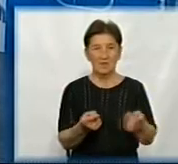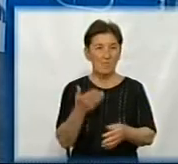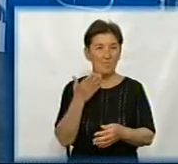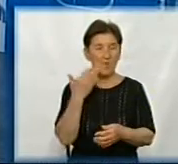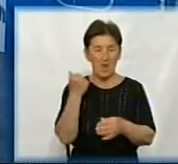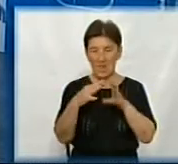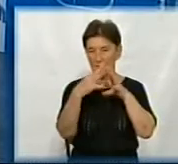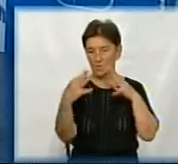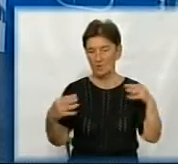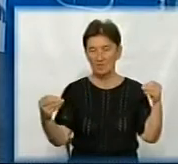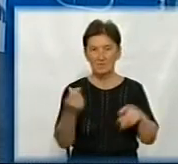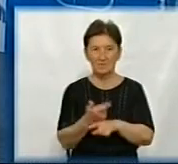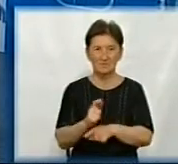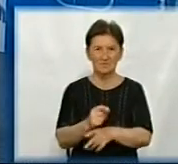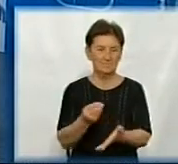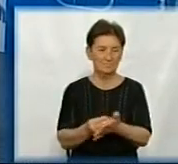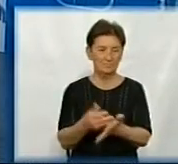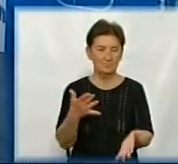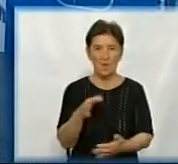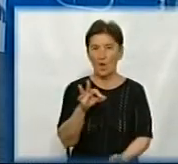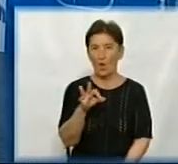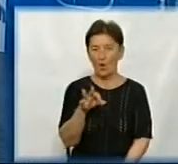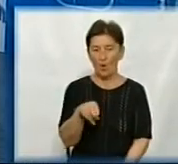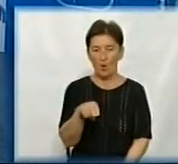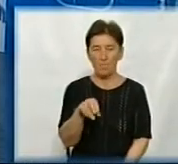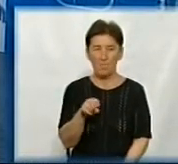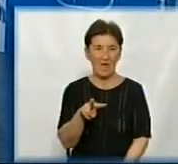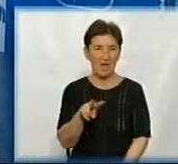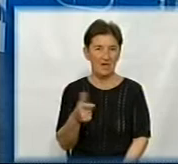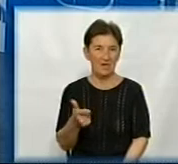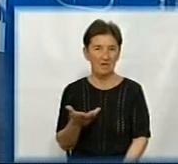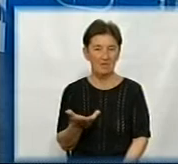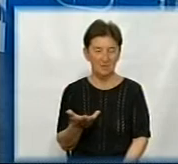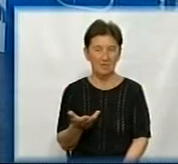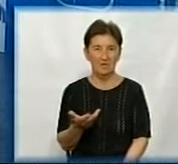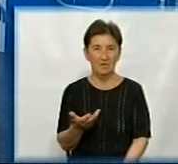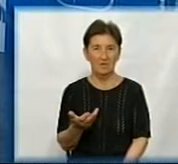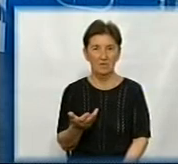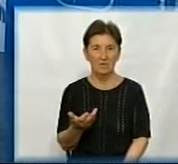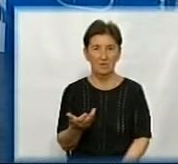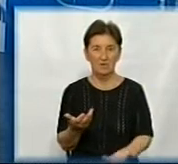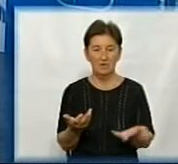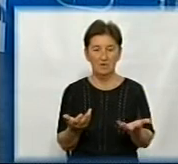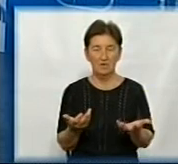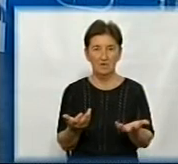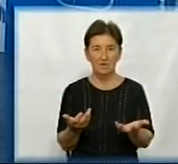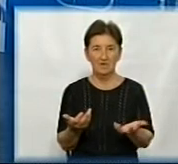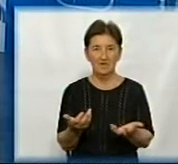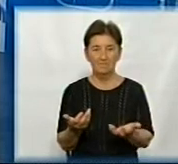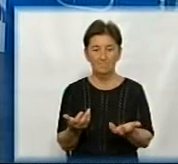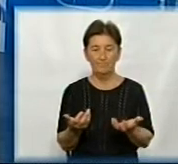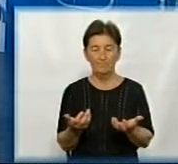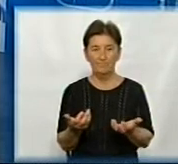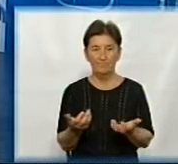автомобілі, там найдорожчий з них, це, здається, автомобіль «Опель», так? Так, там «Део», «Опель», так. Це не представницького класу. Але